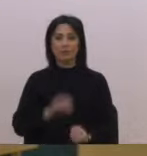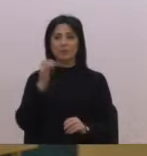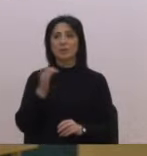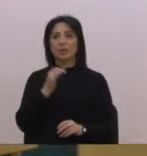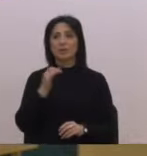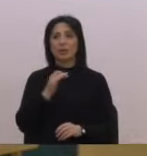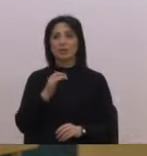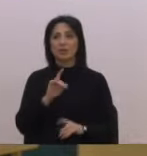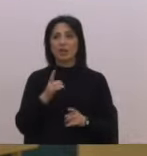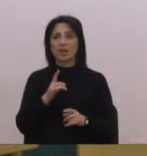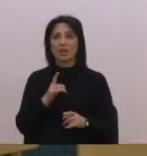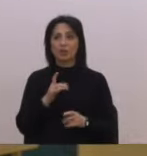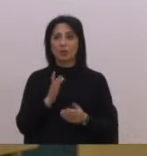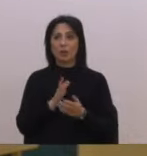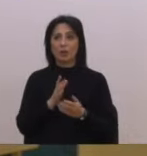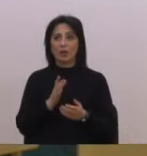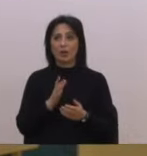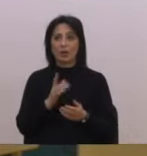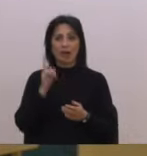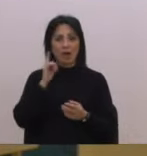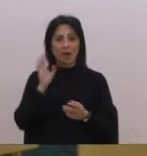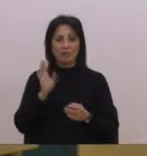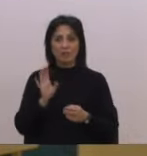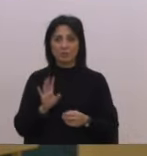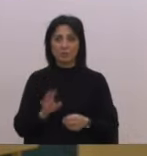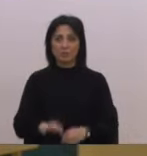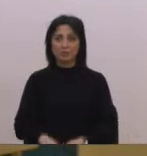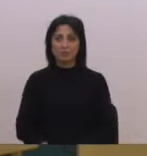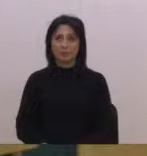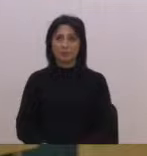საინტერესოა, რატომ აღარ გვესმის